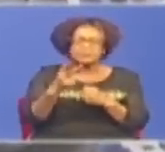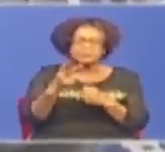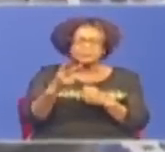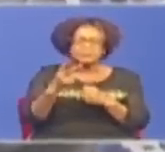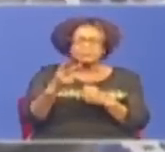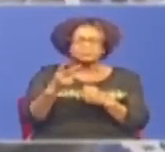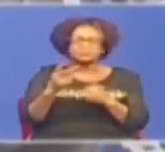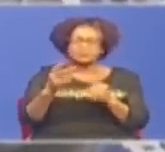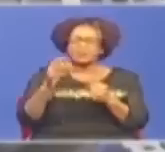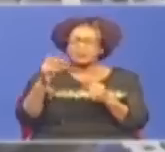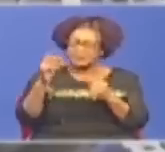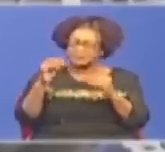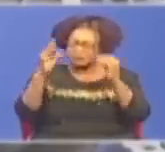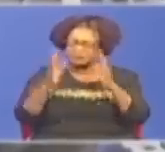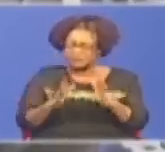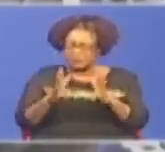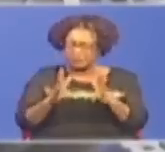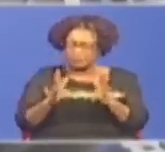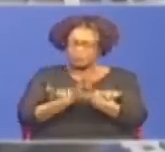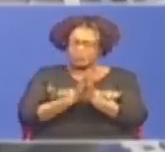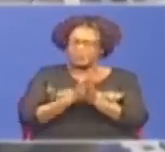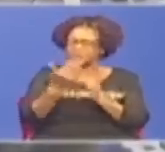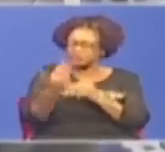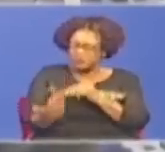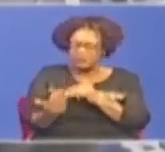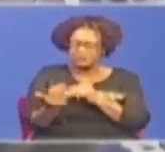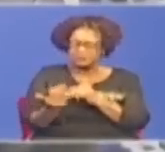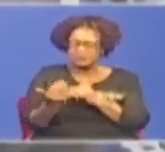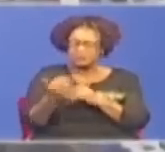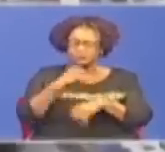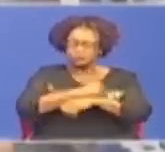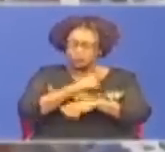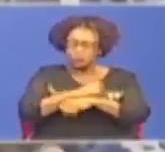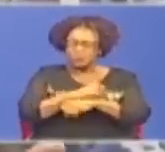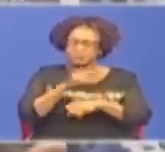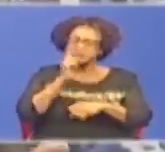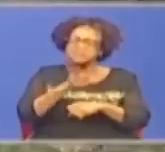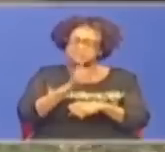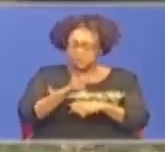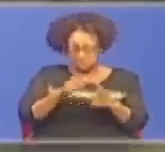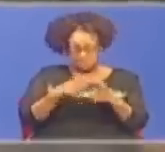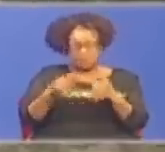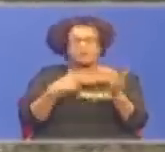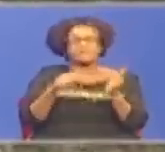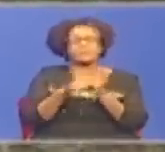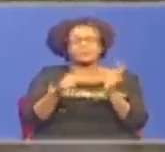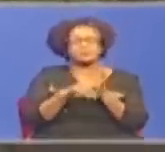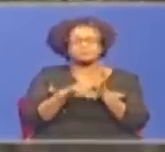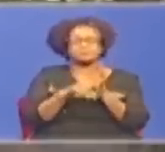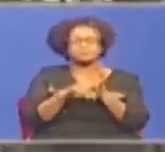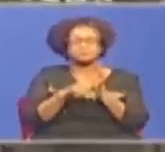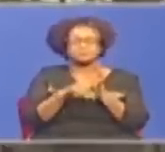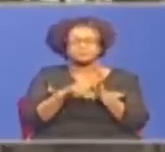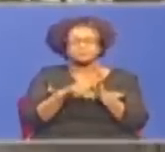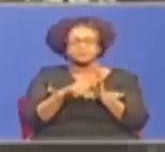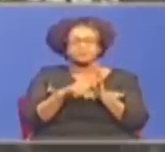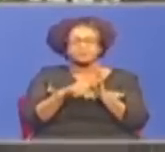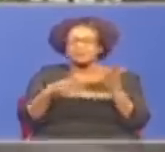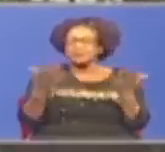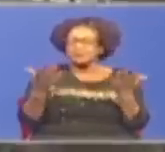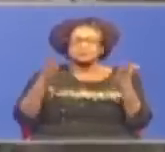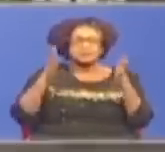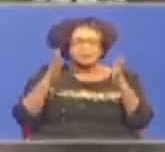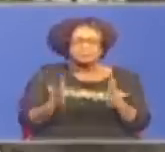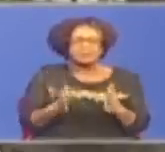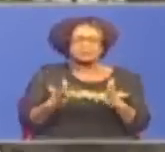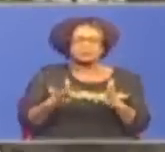na mtoto wa shule, msichana mdogo wa shule ni ukosefu wa nidhamu, basi kuna shida na wewe. Tayari hata mtu atakaa tu hata na msichana